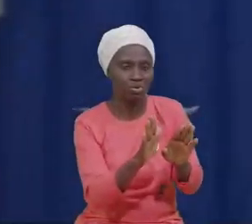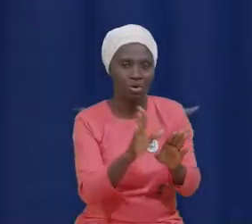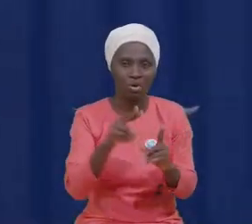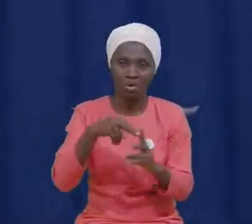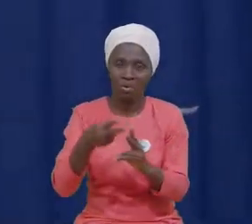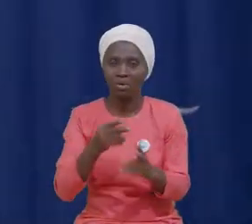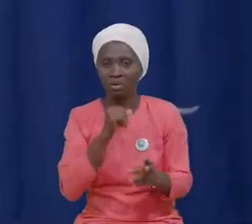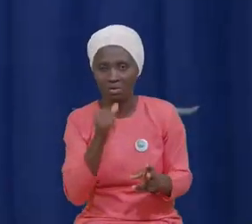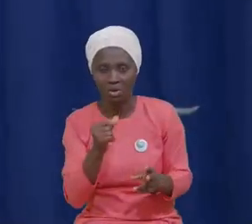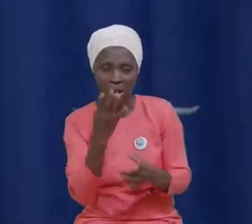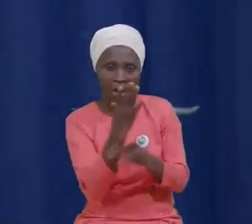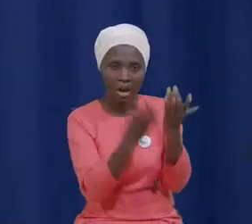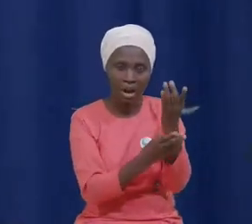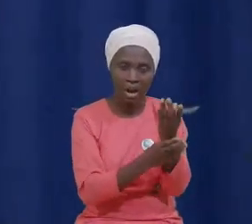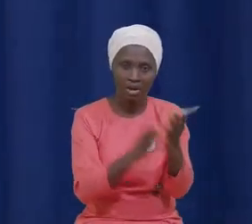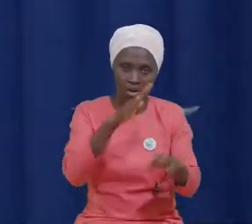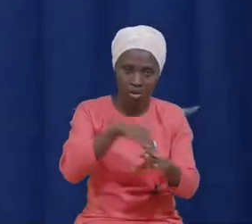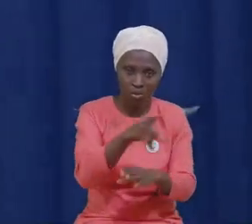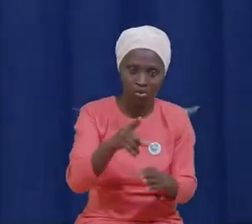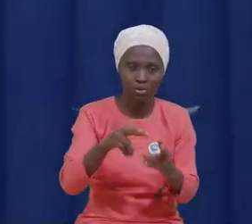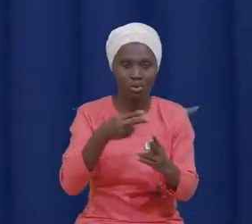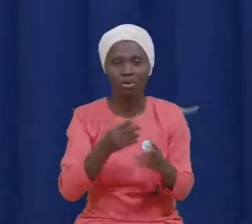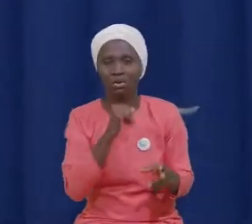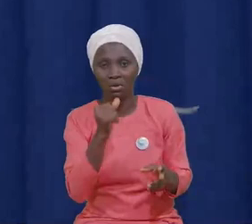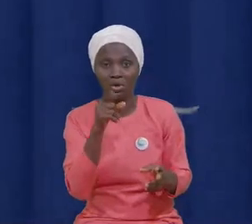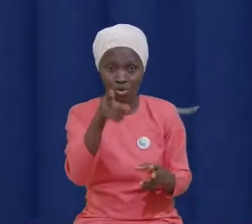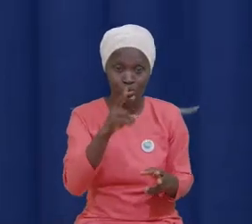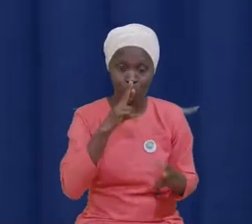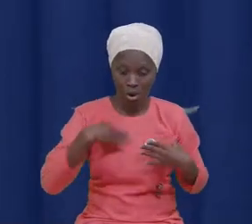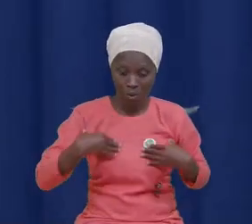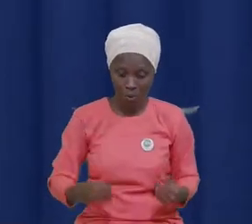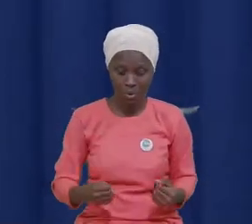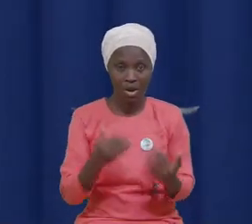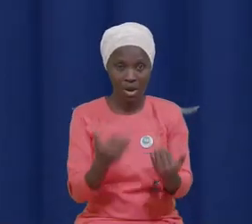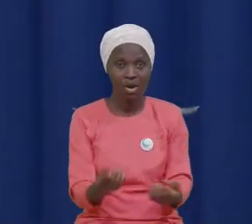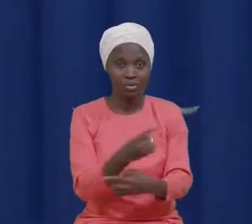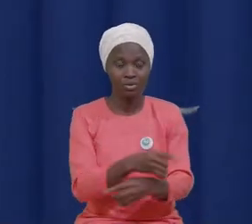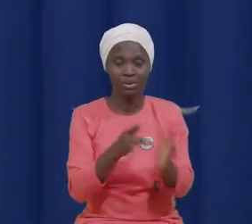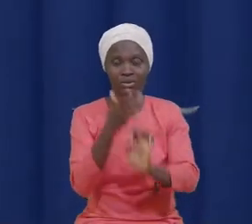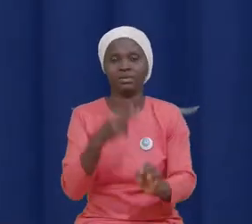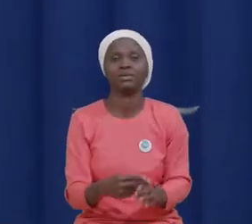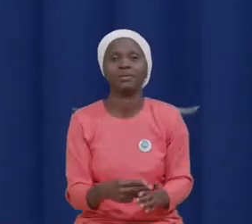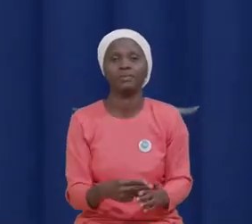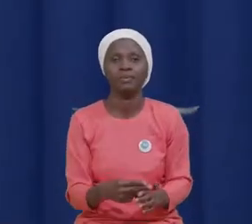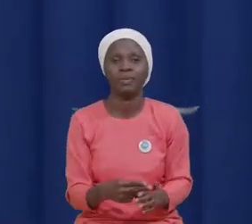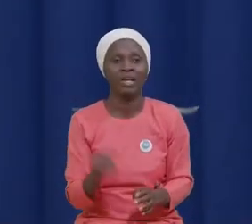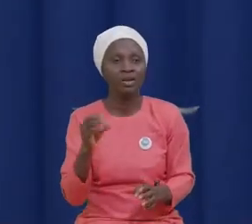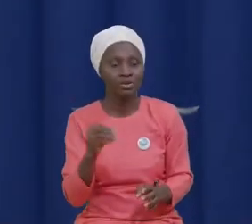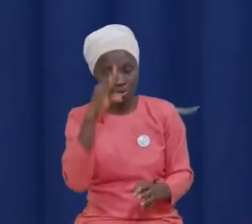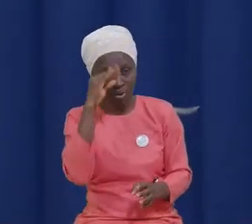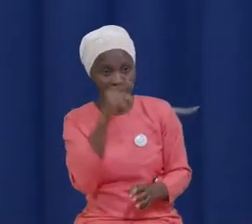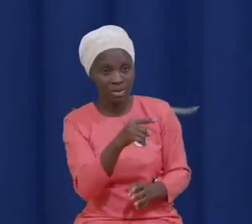sont touchées au pas, tu es bien portant aujourd'hui au nom de Jésus. Et il se leva